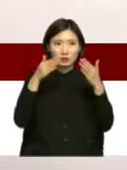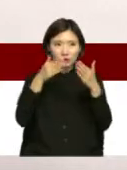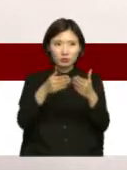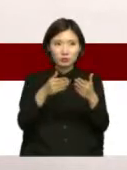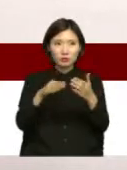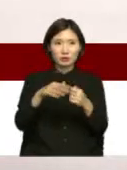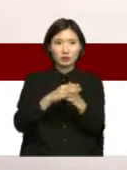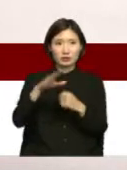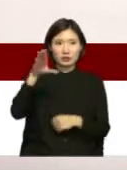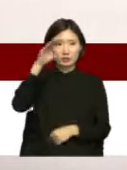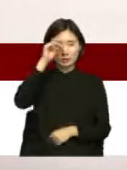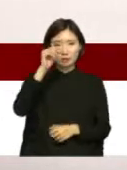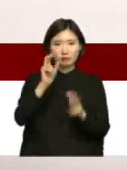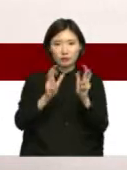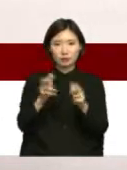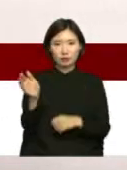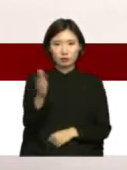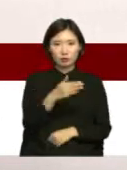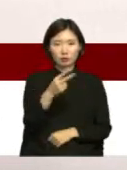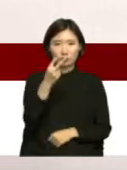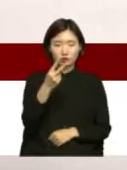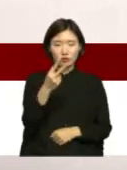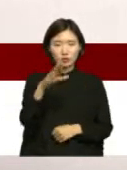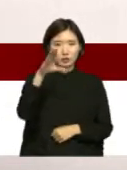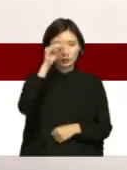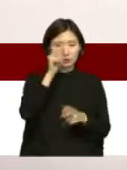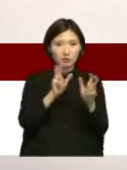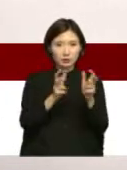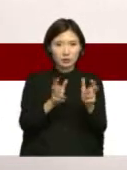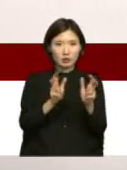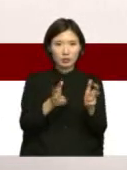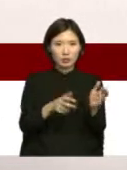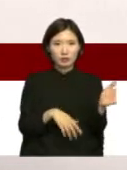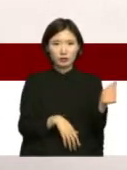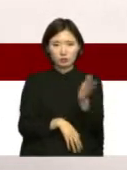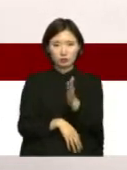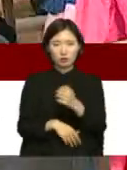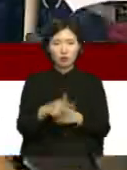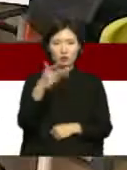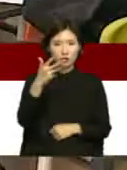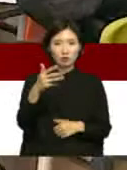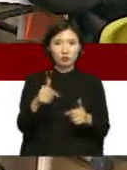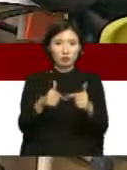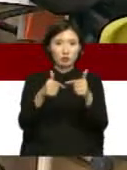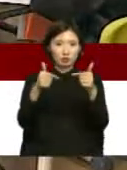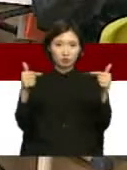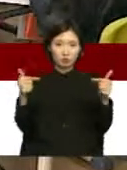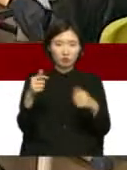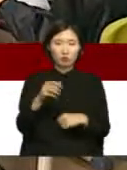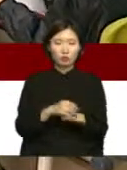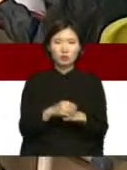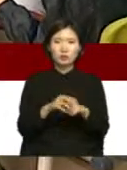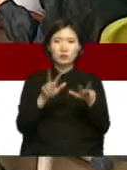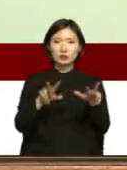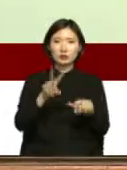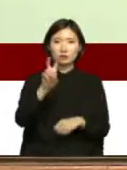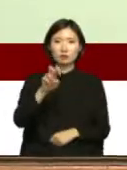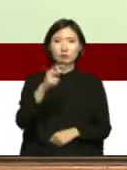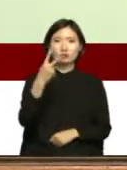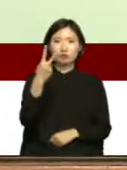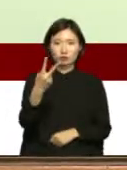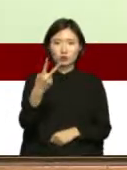시범사업에서부터 이게 처음에 2개구 시범사업에서 이게 8개구로 그리고 이제는